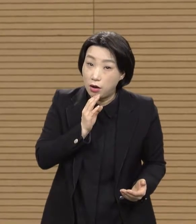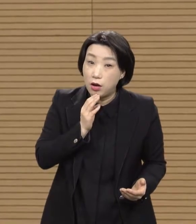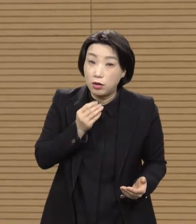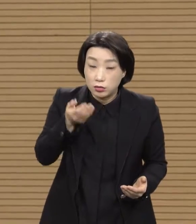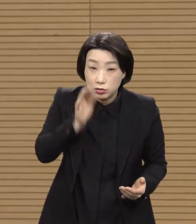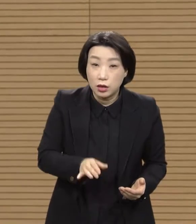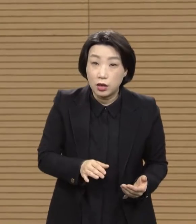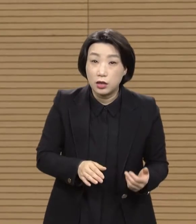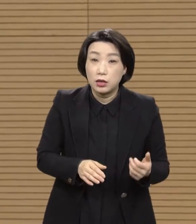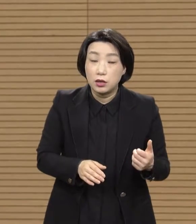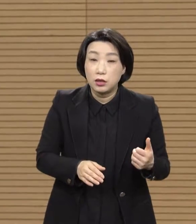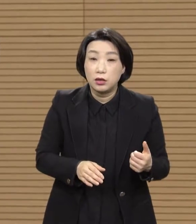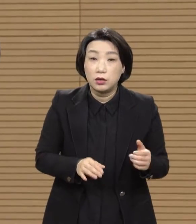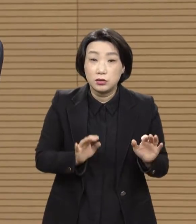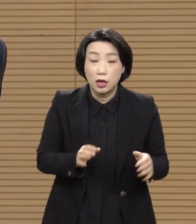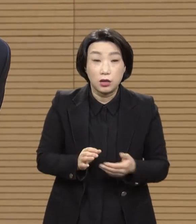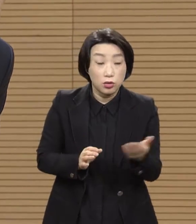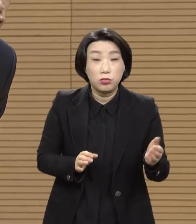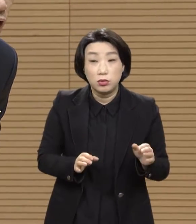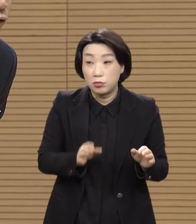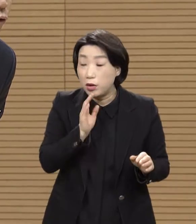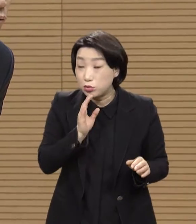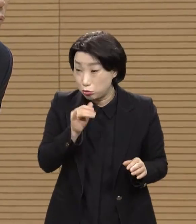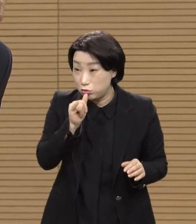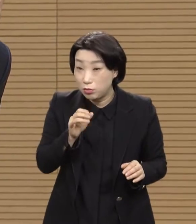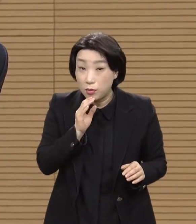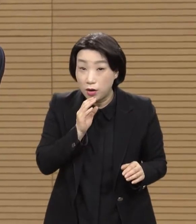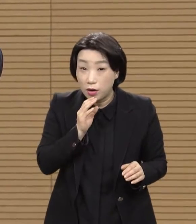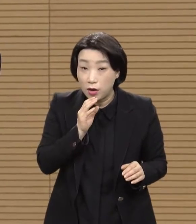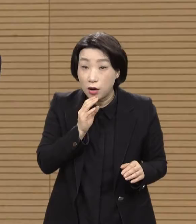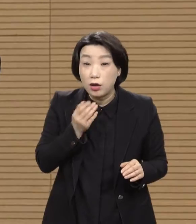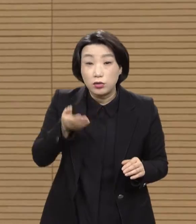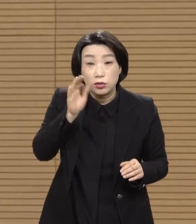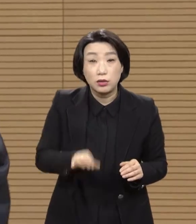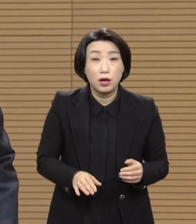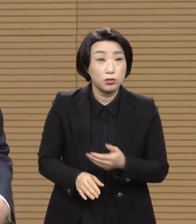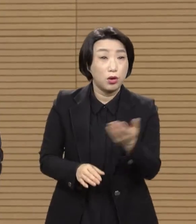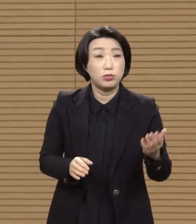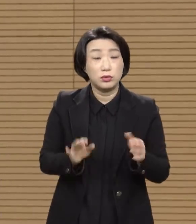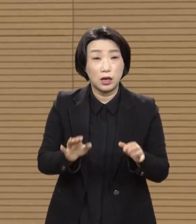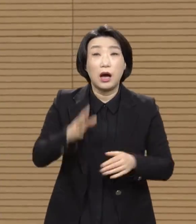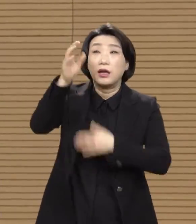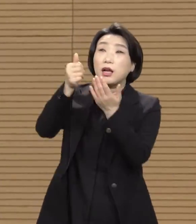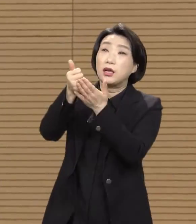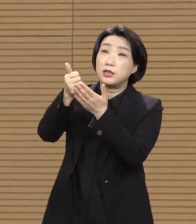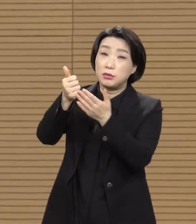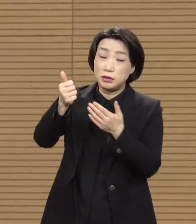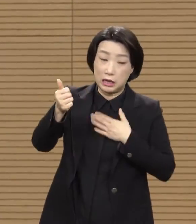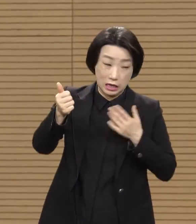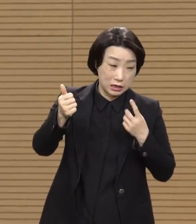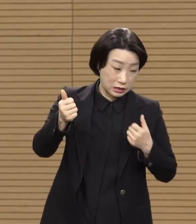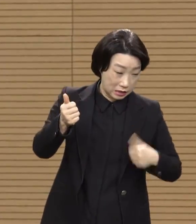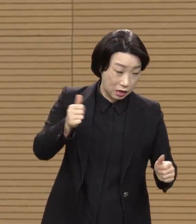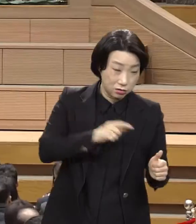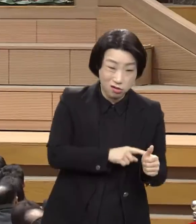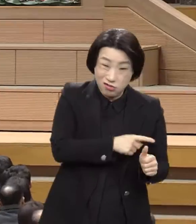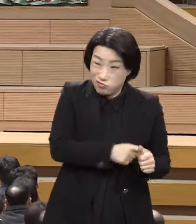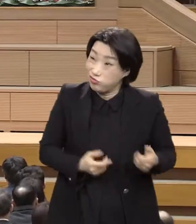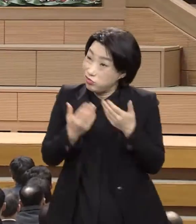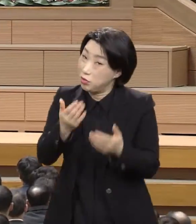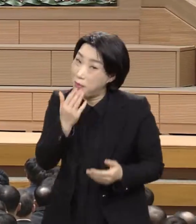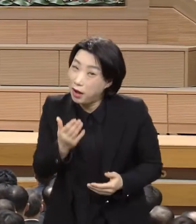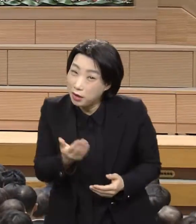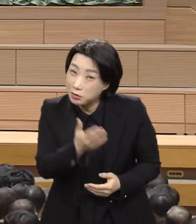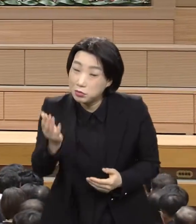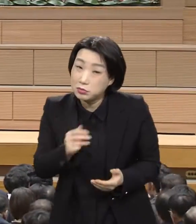그런 부모가. 그런 부모도 있겠죠. 그러나 하나님을 위해서는 독생자를 못 주잖아요.